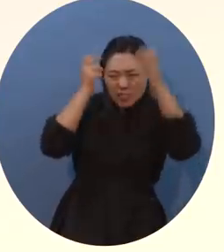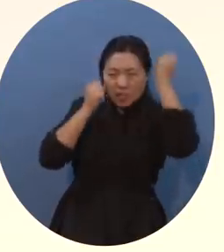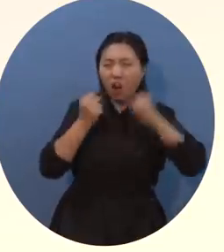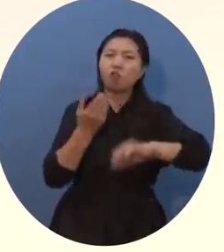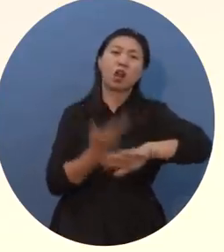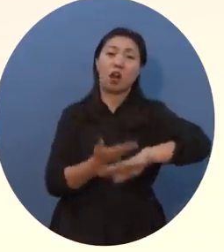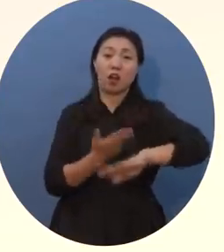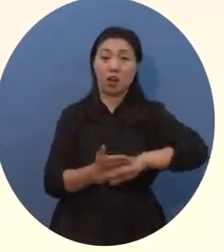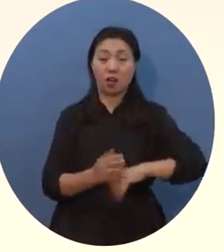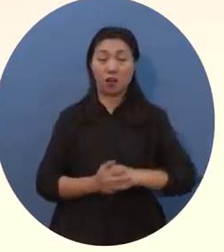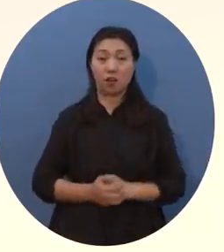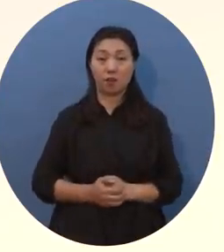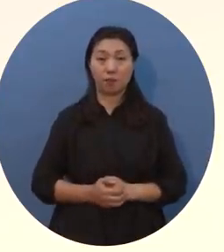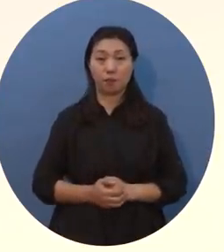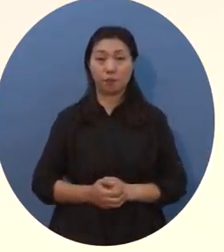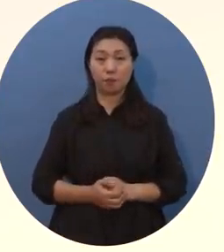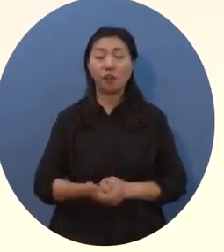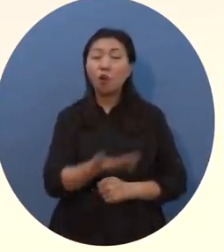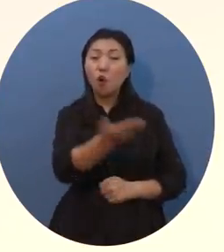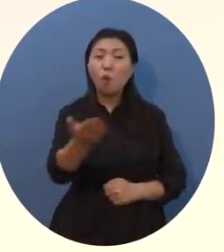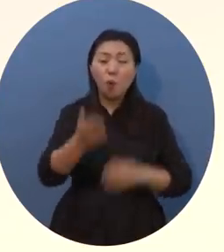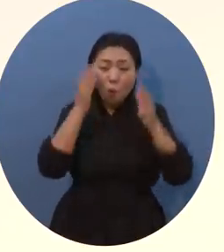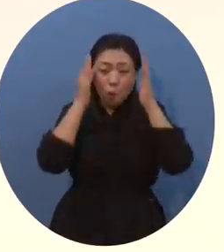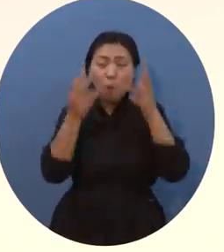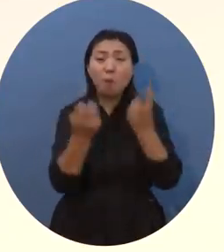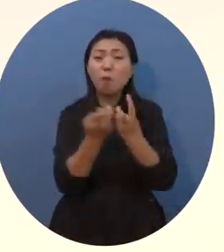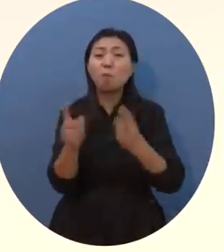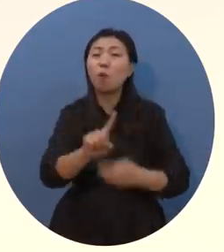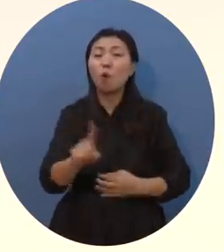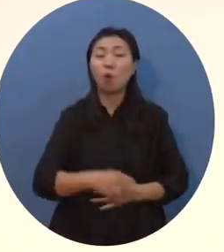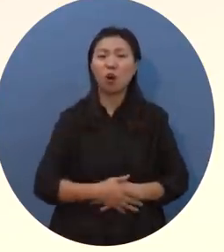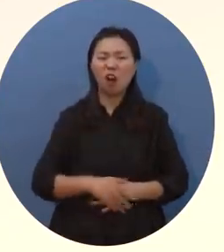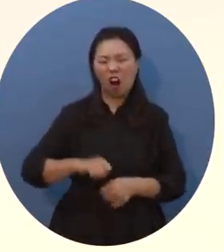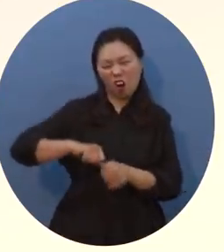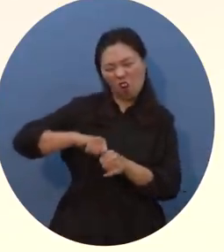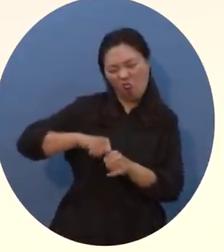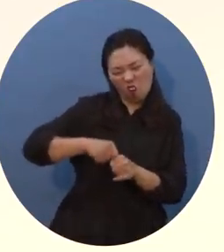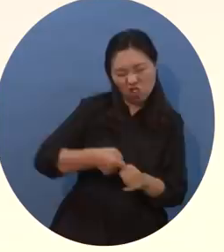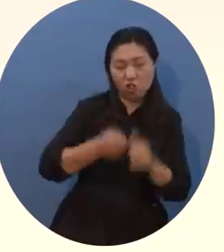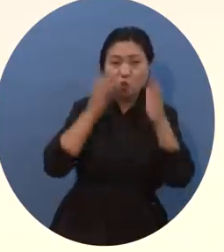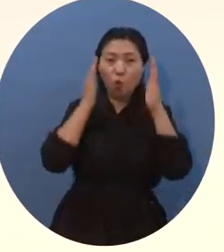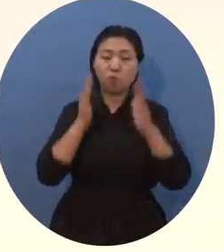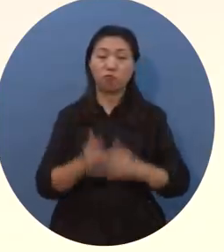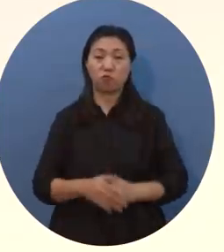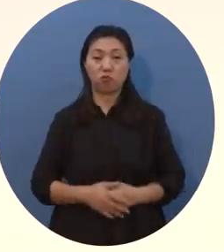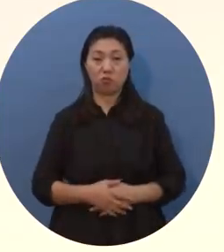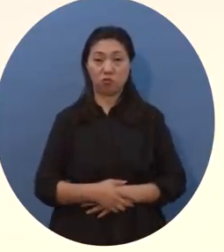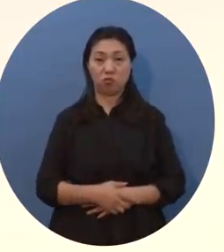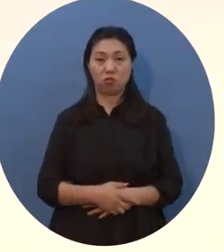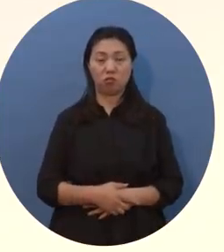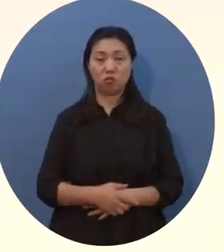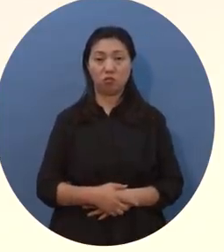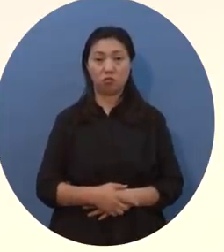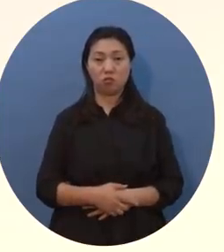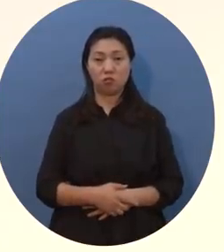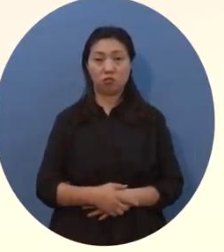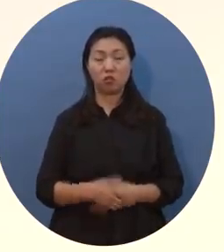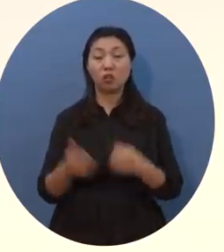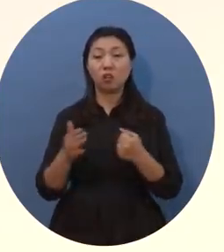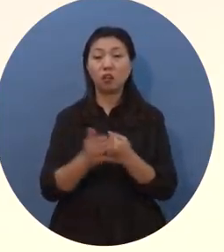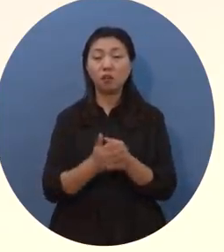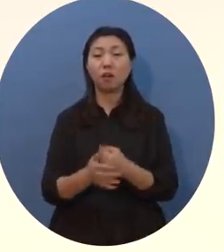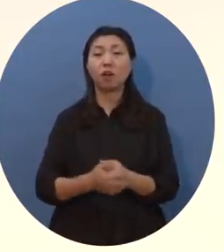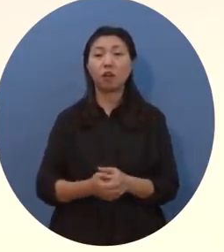거하고. 근데 여러분들은 어떻게 공부를 하느냐? 억지로 공부를 한다 이 말이에요.